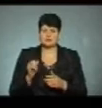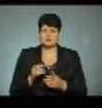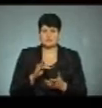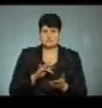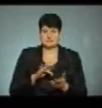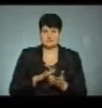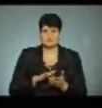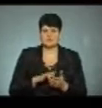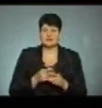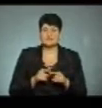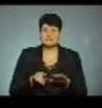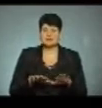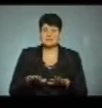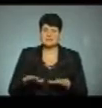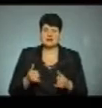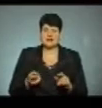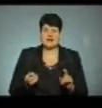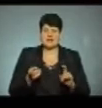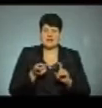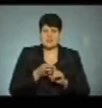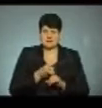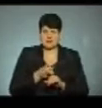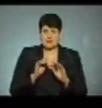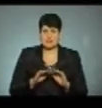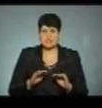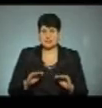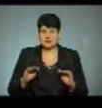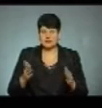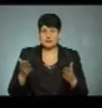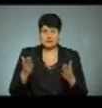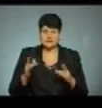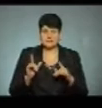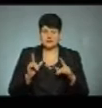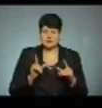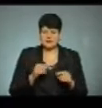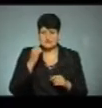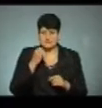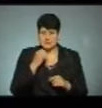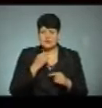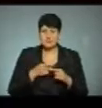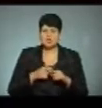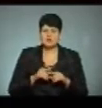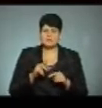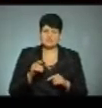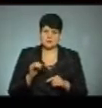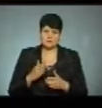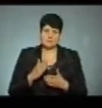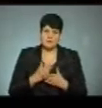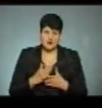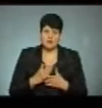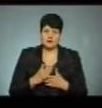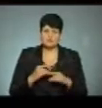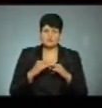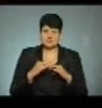Бабійчук. Це місця для кріплення діток, які пересуваються завдяки технічним засобам. Маємо такий стіл,